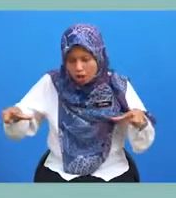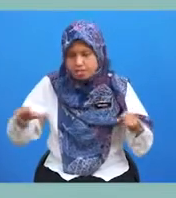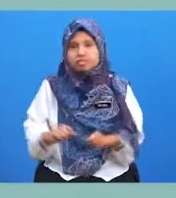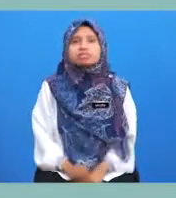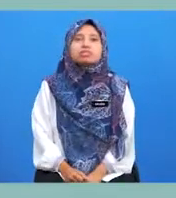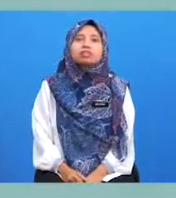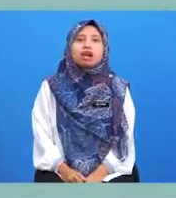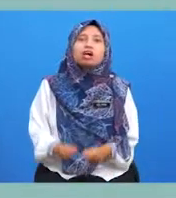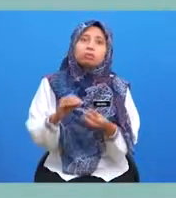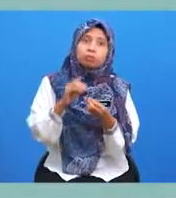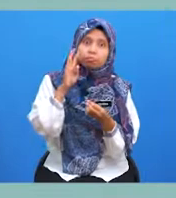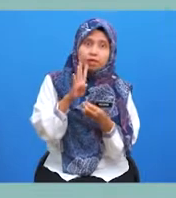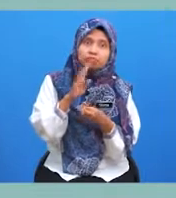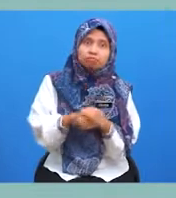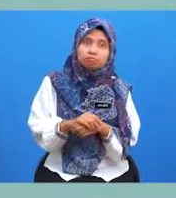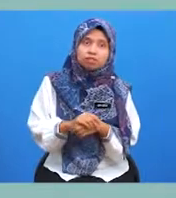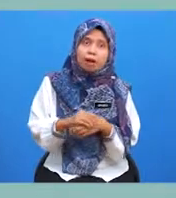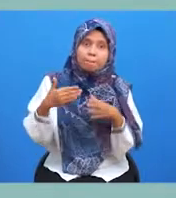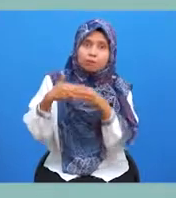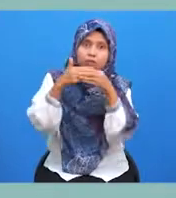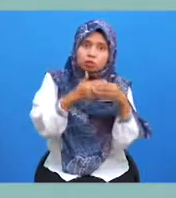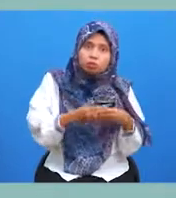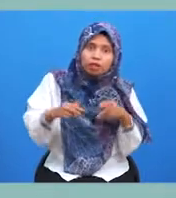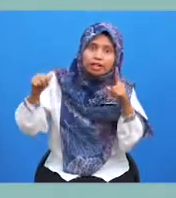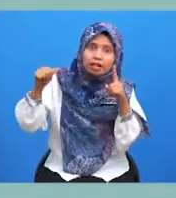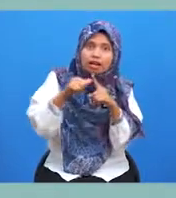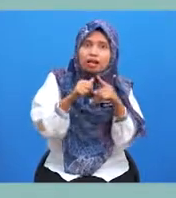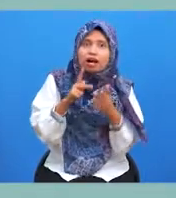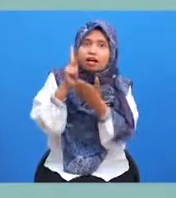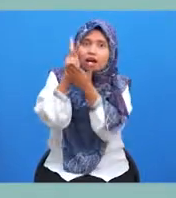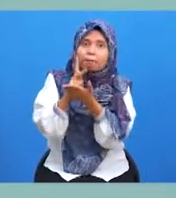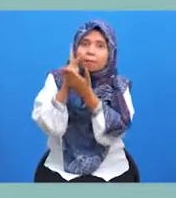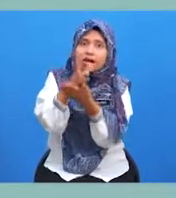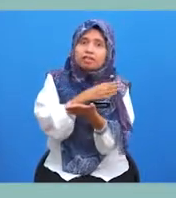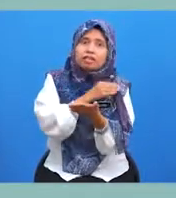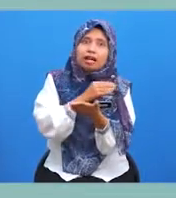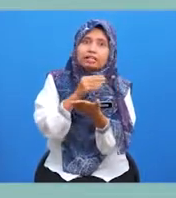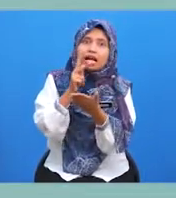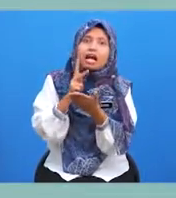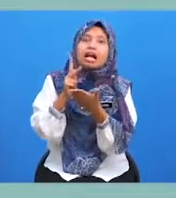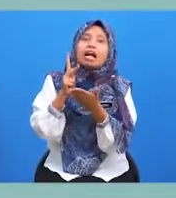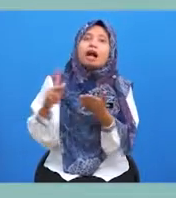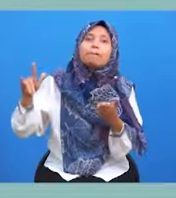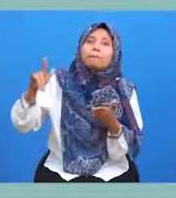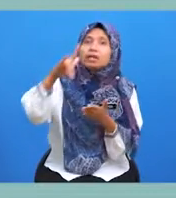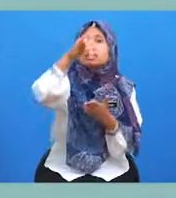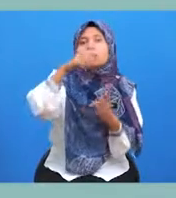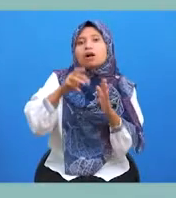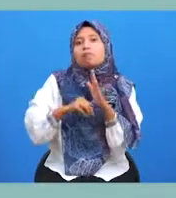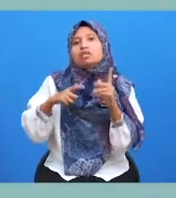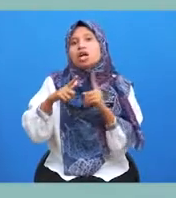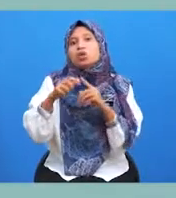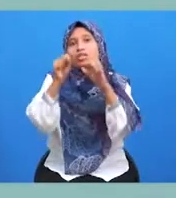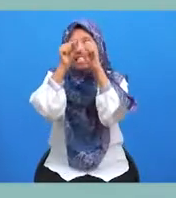luas. Keempat, pemanduan arahan kapal dan kapal terbang melalui